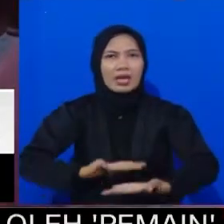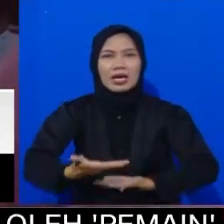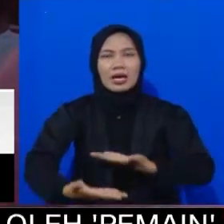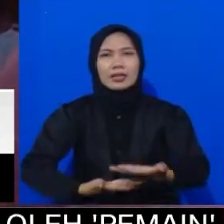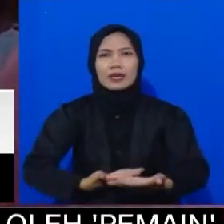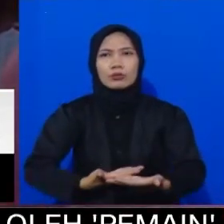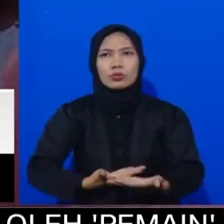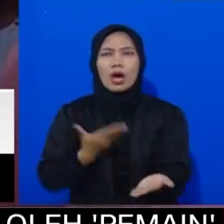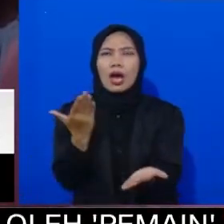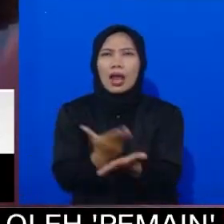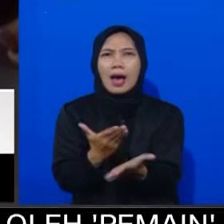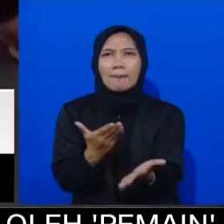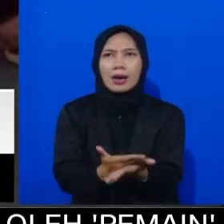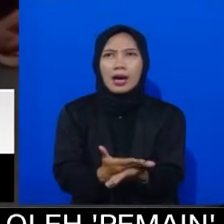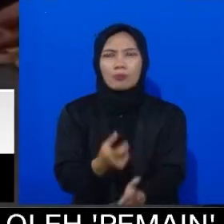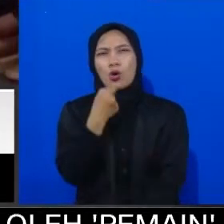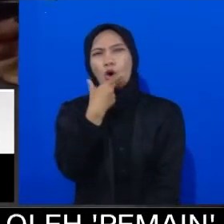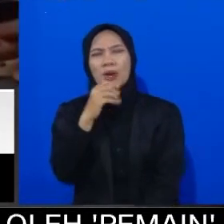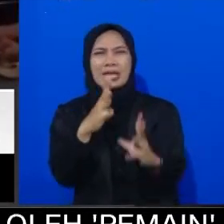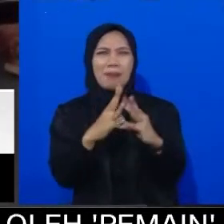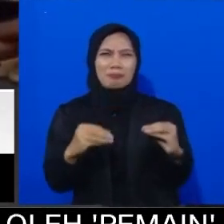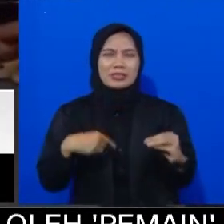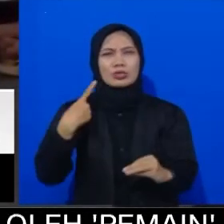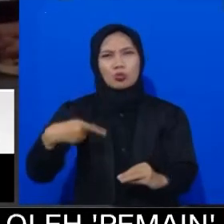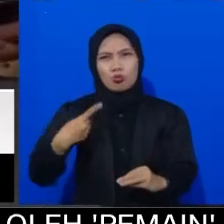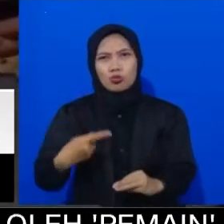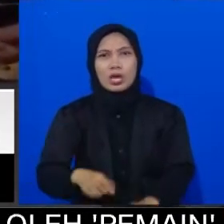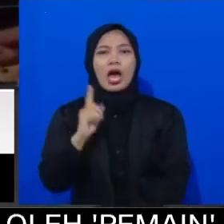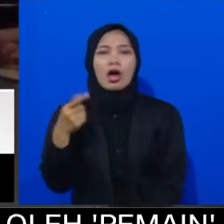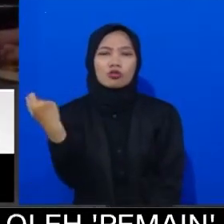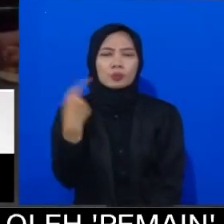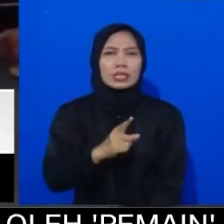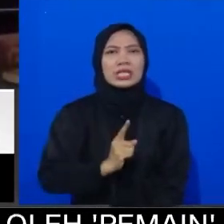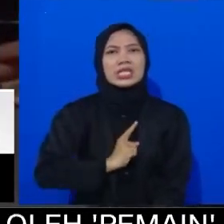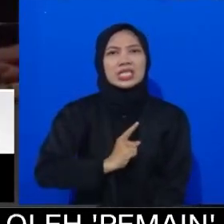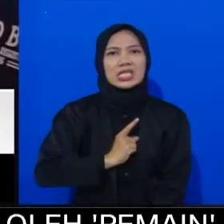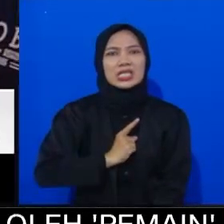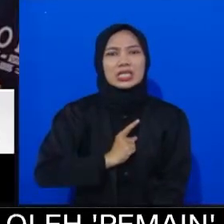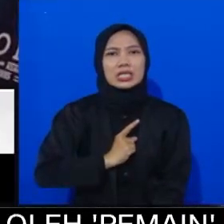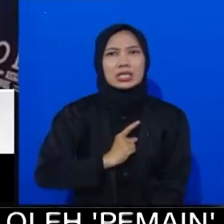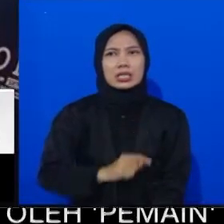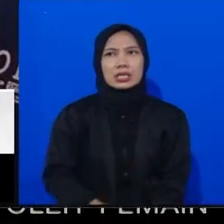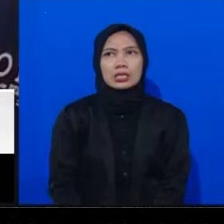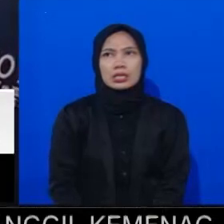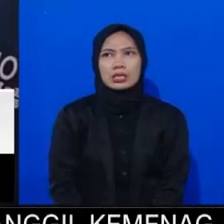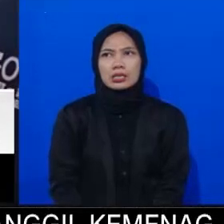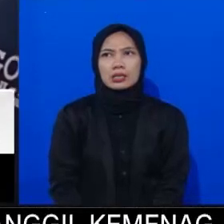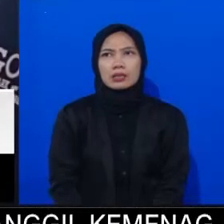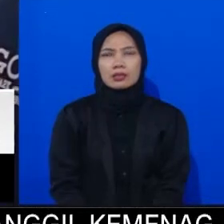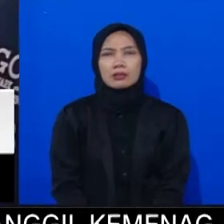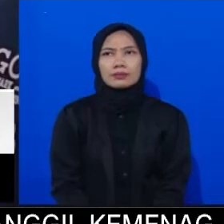ini lantaran minimnya persediaan obat. Pasien diminta membeli obat menggunakan uang pribadi yang kemudian diganti oleh rumah